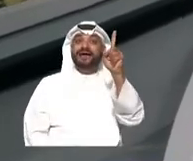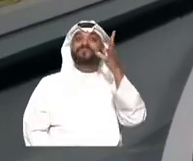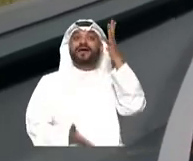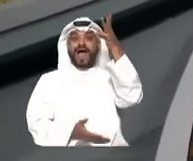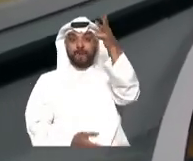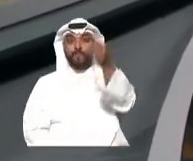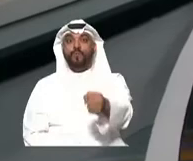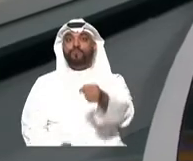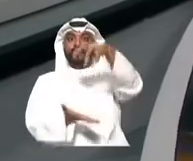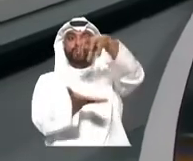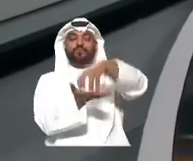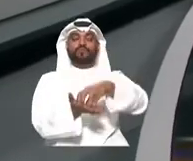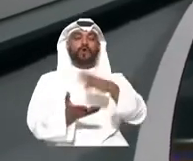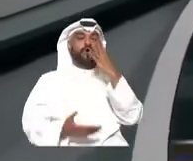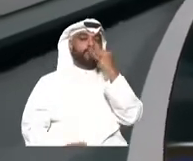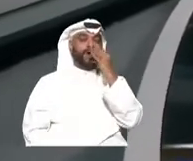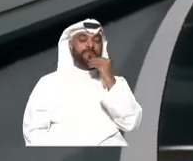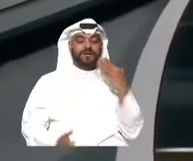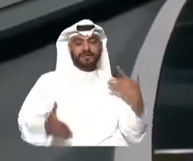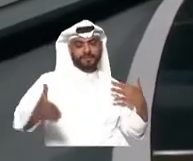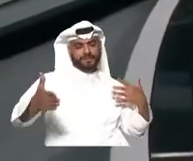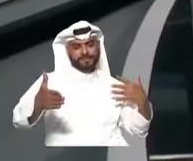واستمر بهذا المنصب إلى